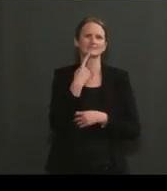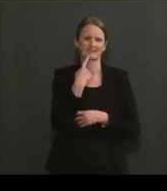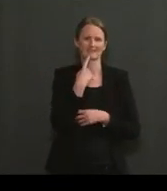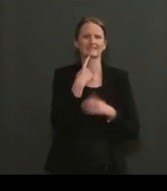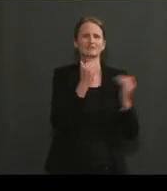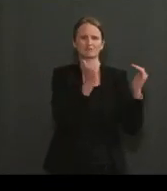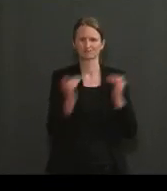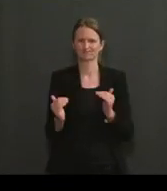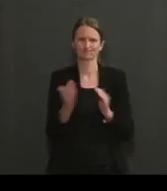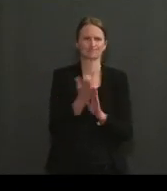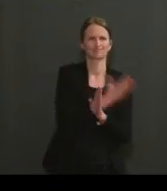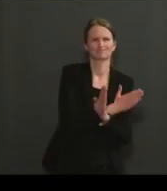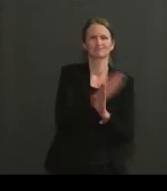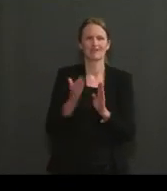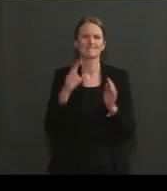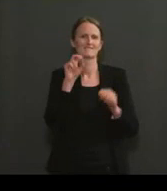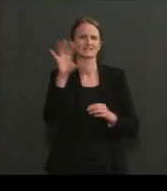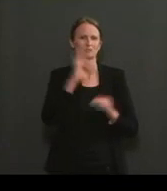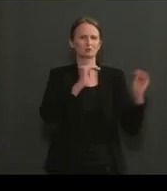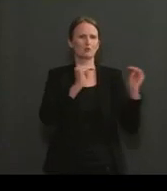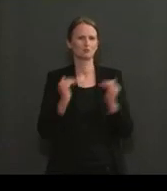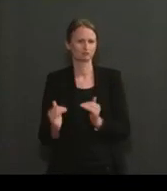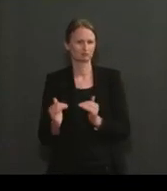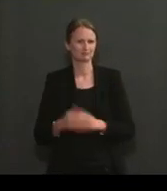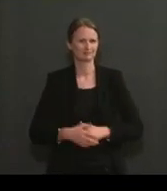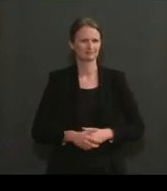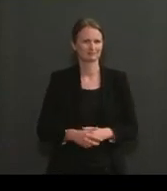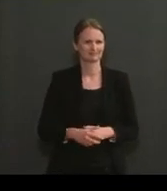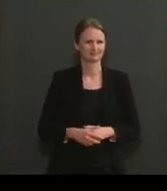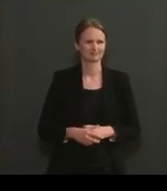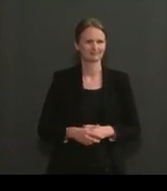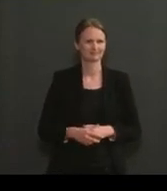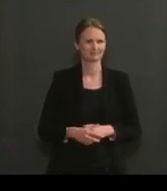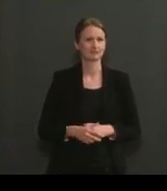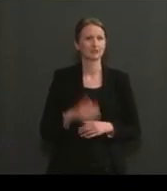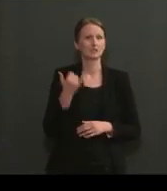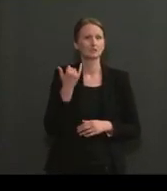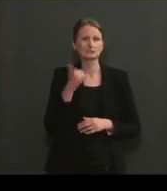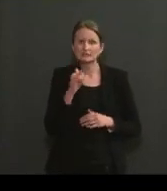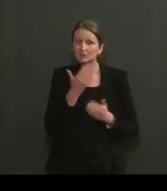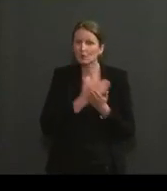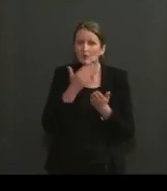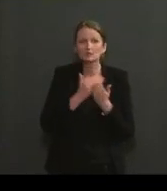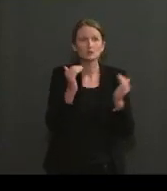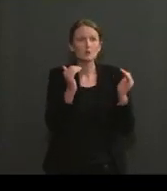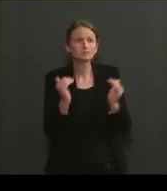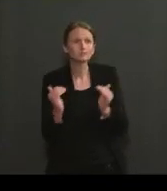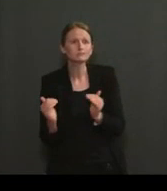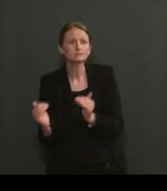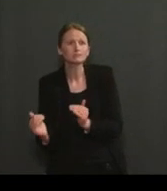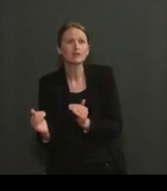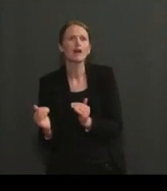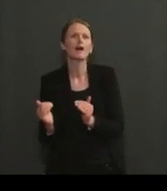Si cette tendance se poursuit, nous devrions atteindre environ 75 nouvelles admissions par